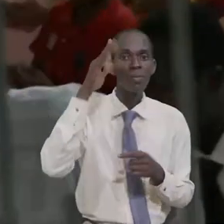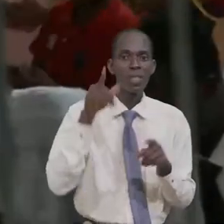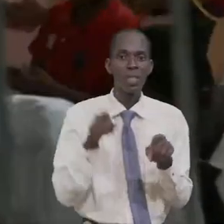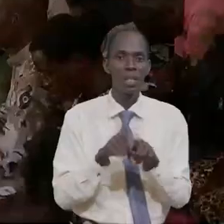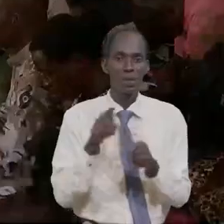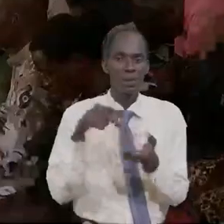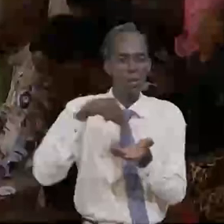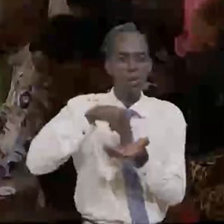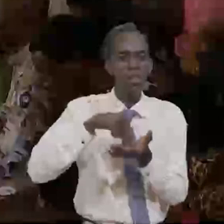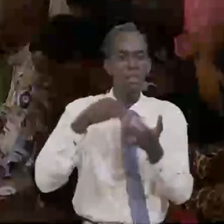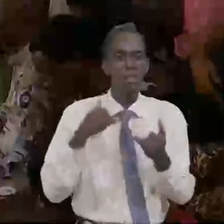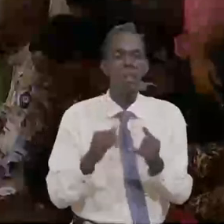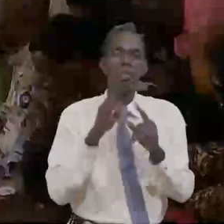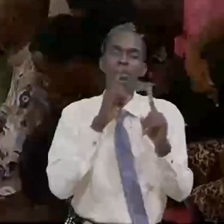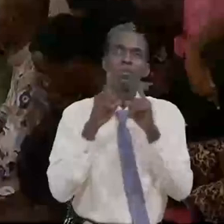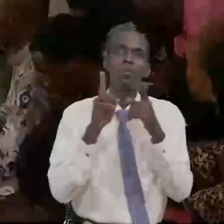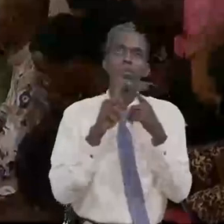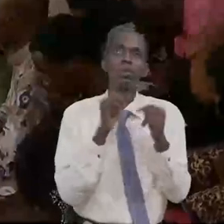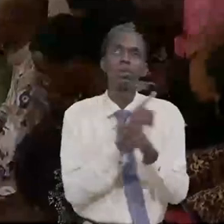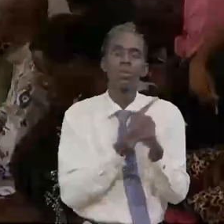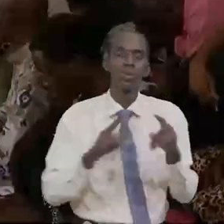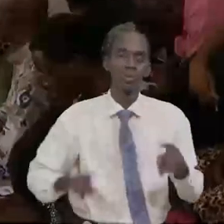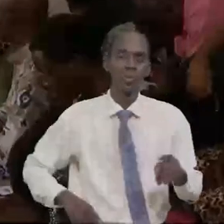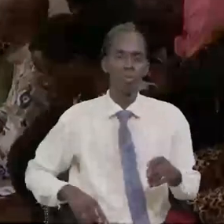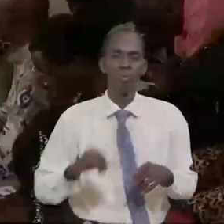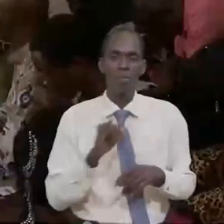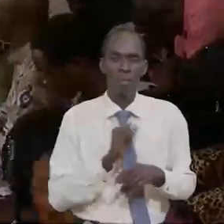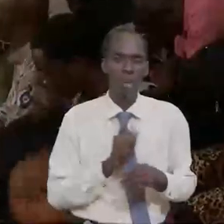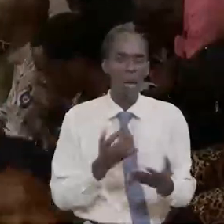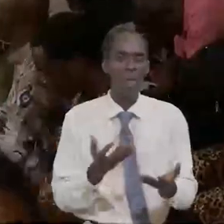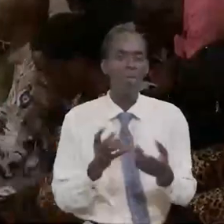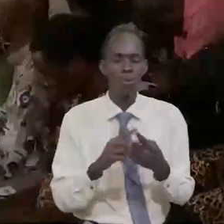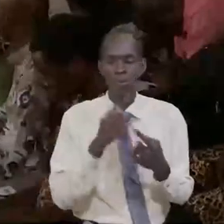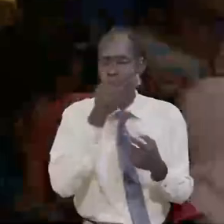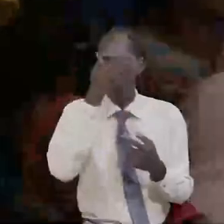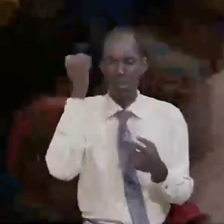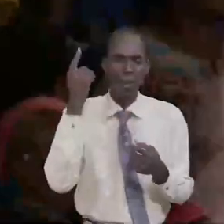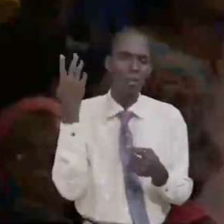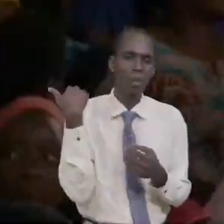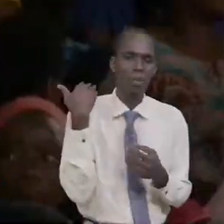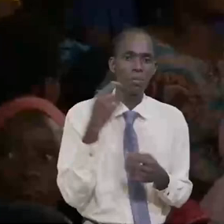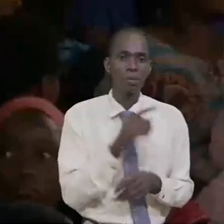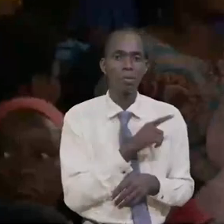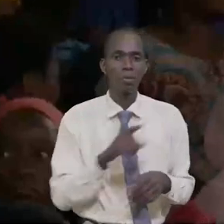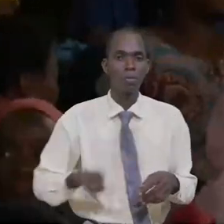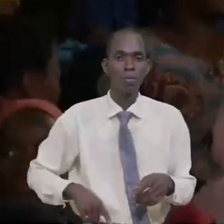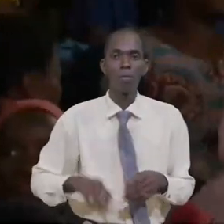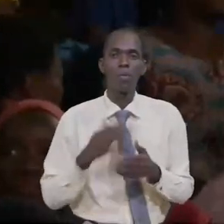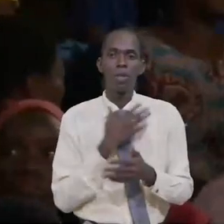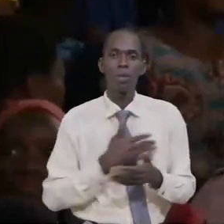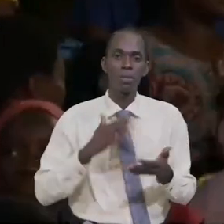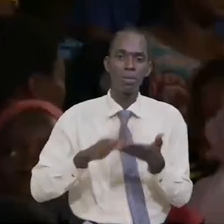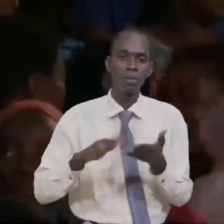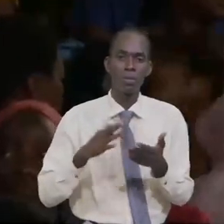du Seigneur je vais oublier le passé Seigneur pardonne mon passé